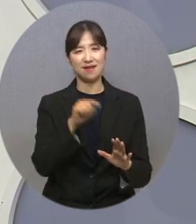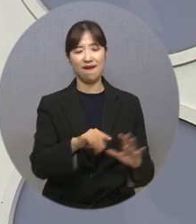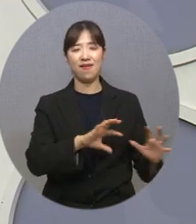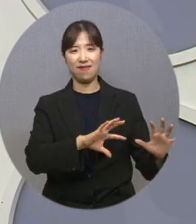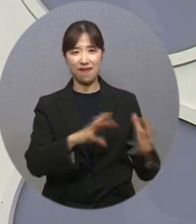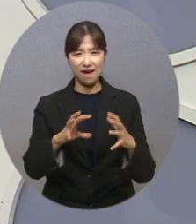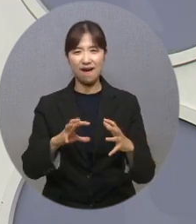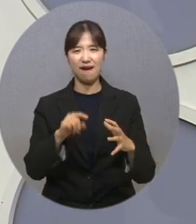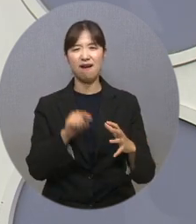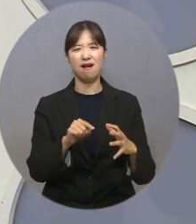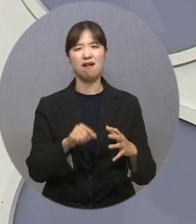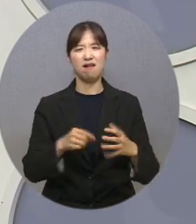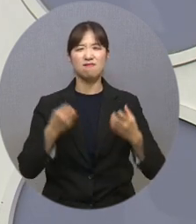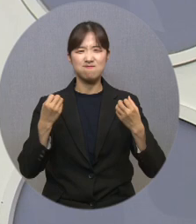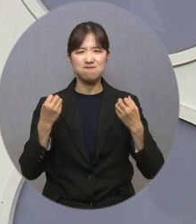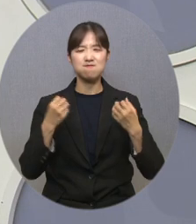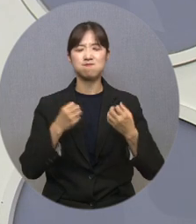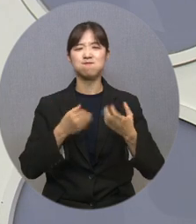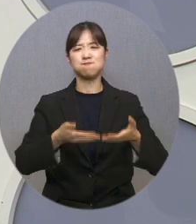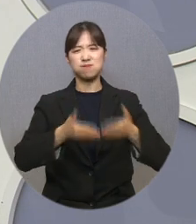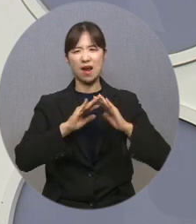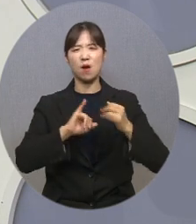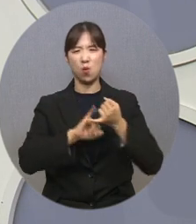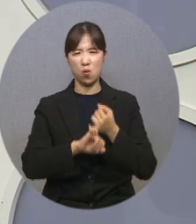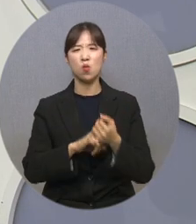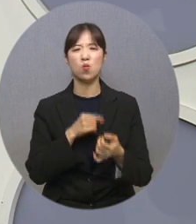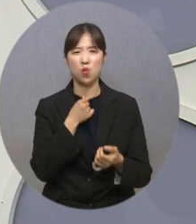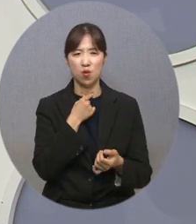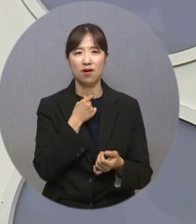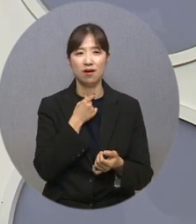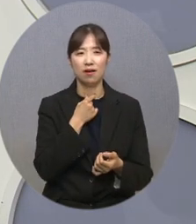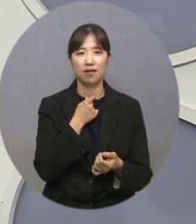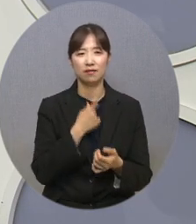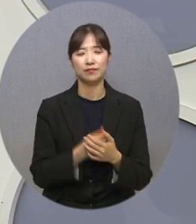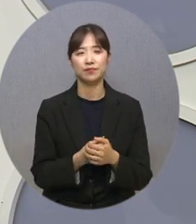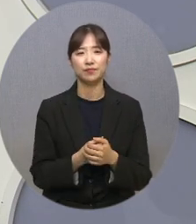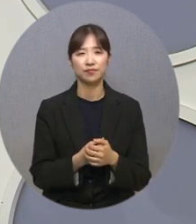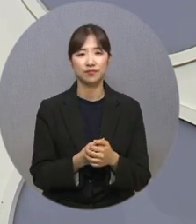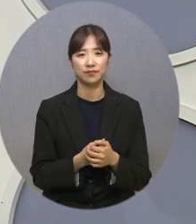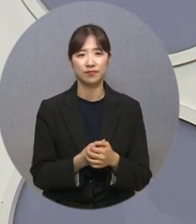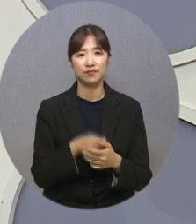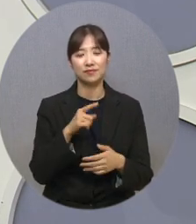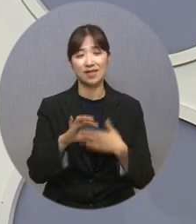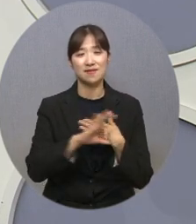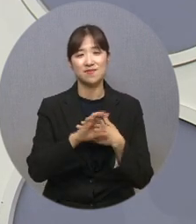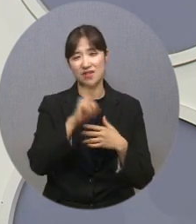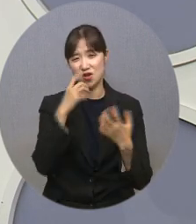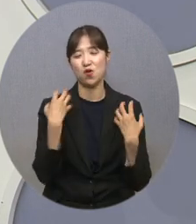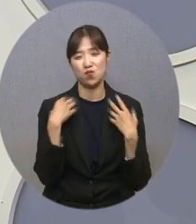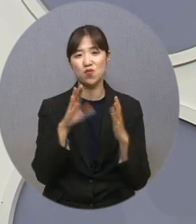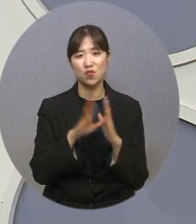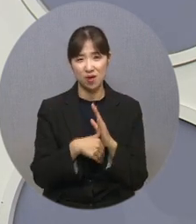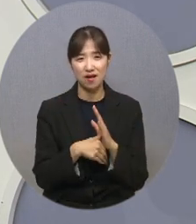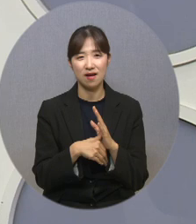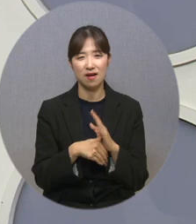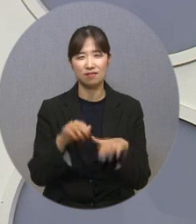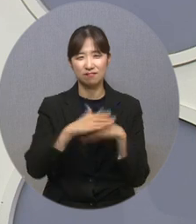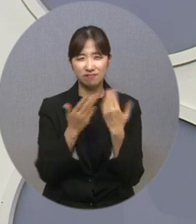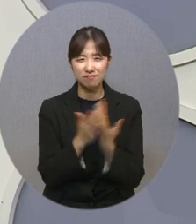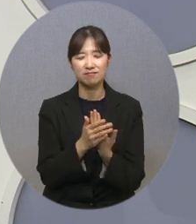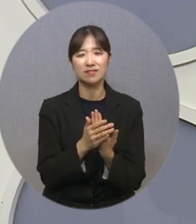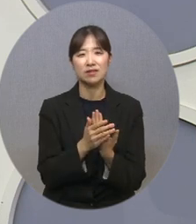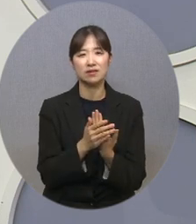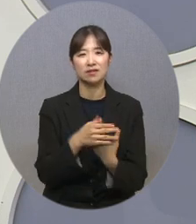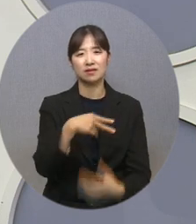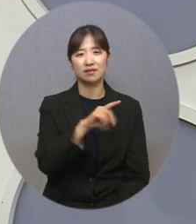나라를 반드시 세워야 되겠다. 그러니까 그 임시정부 때 그 모든